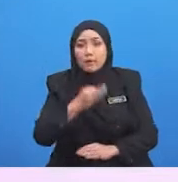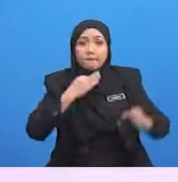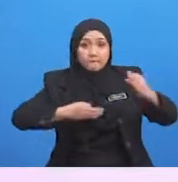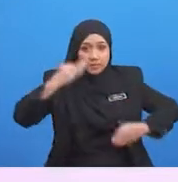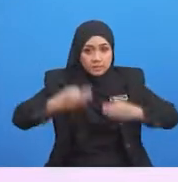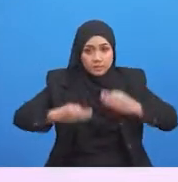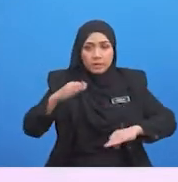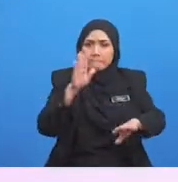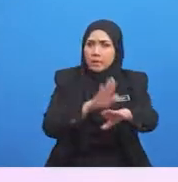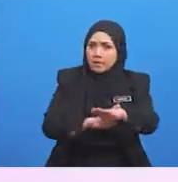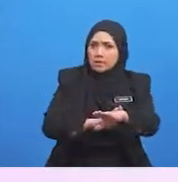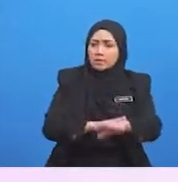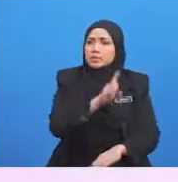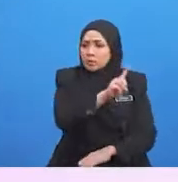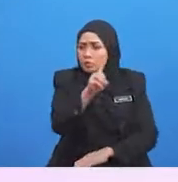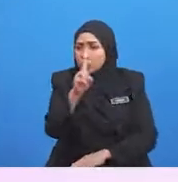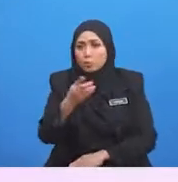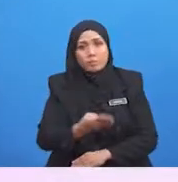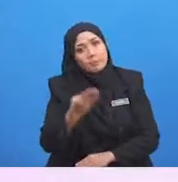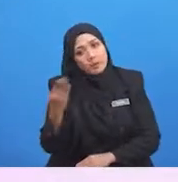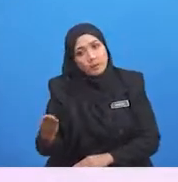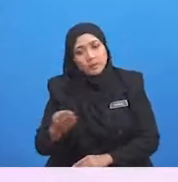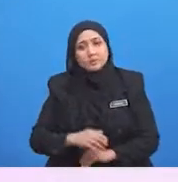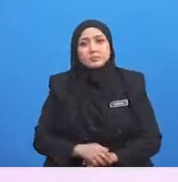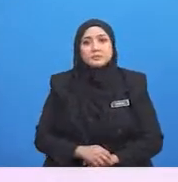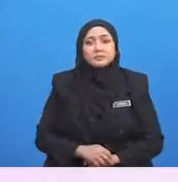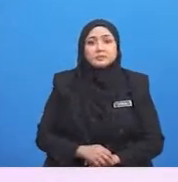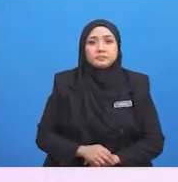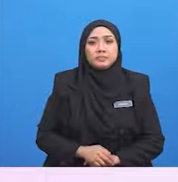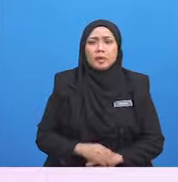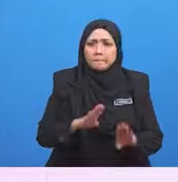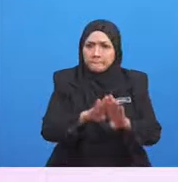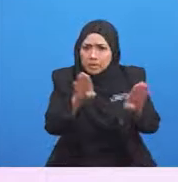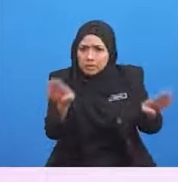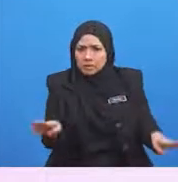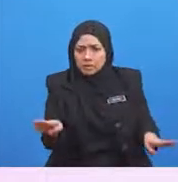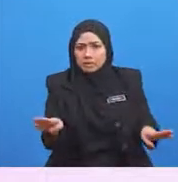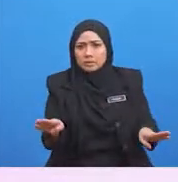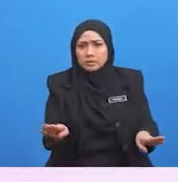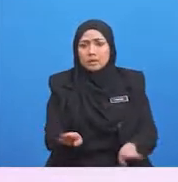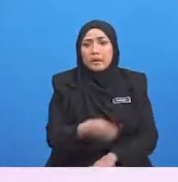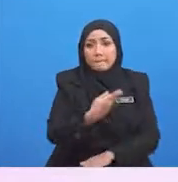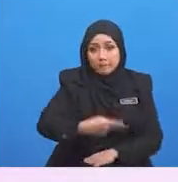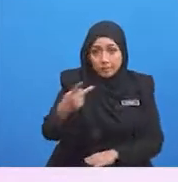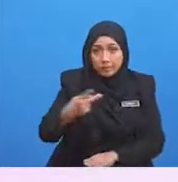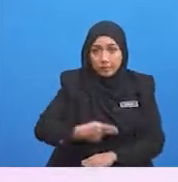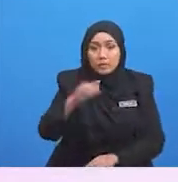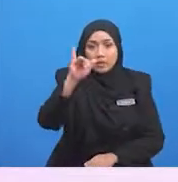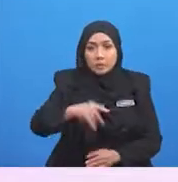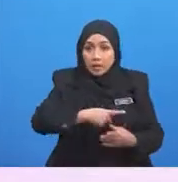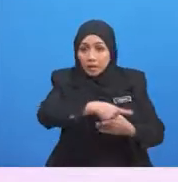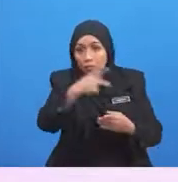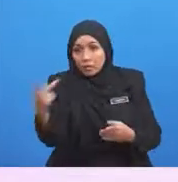pada sesuatu produk. Tujuan atribut produk ini adalah untuk membezakan produk yang dikeluarkan oleh